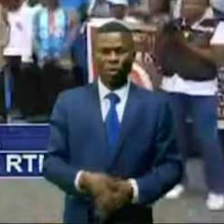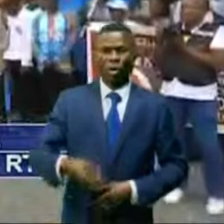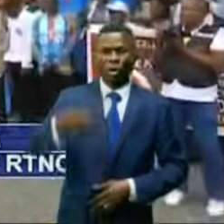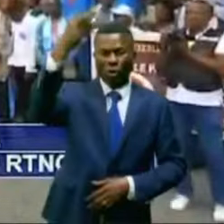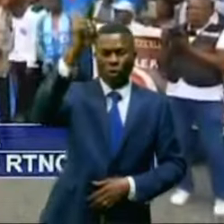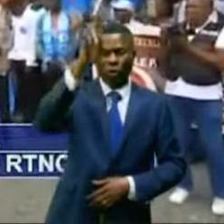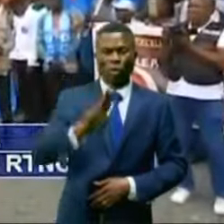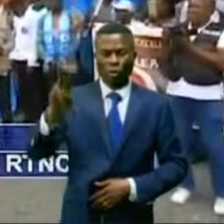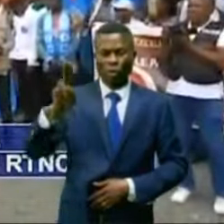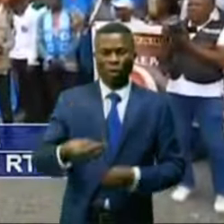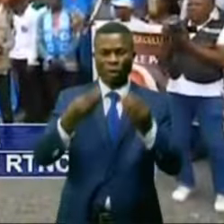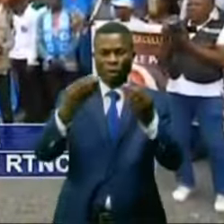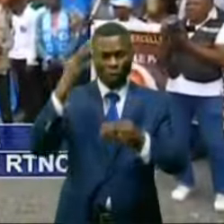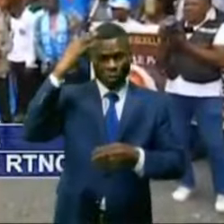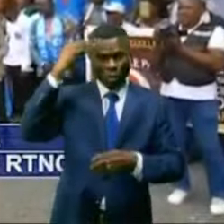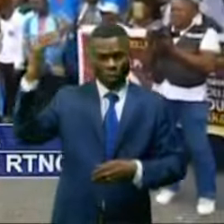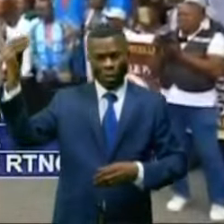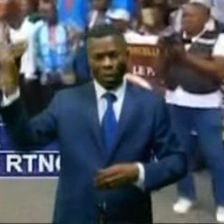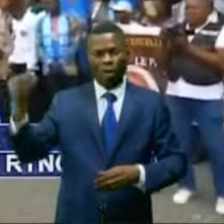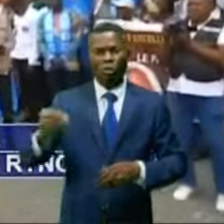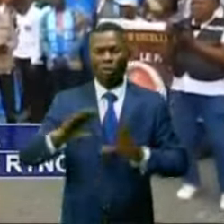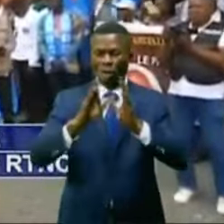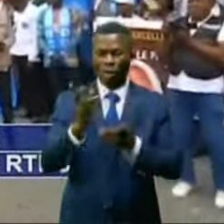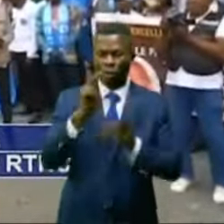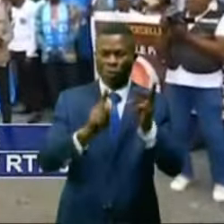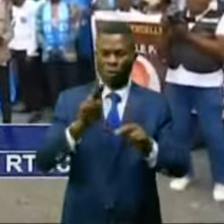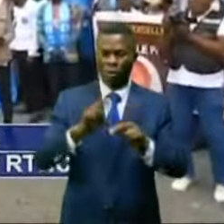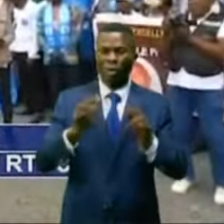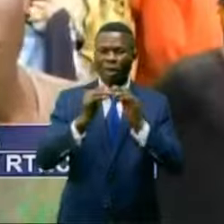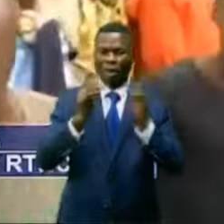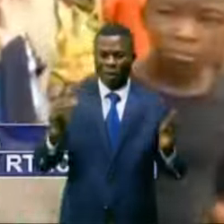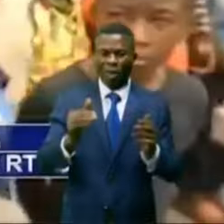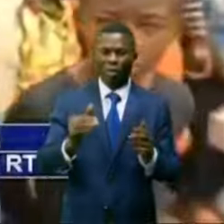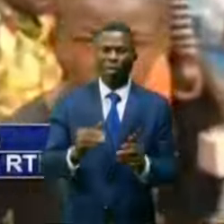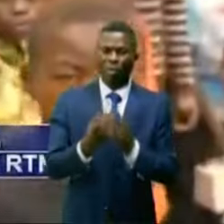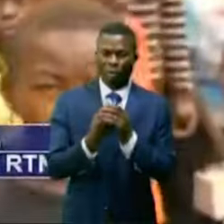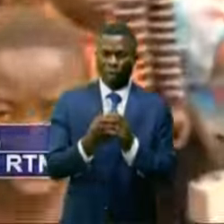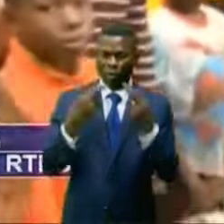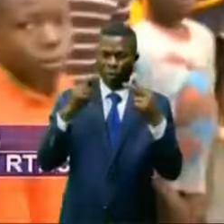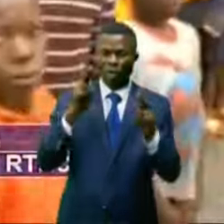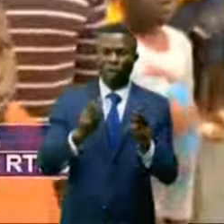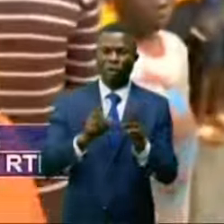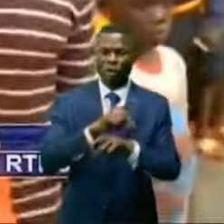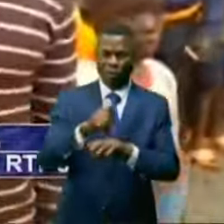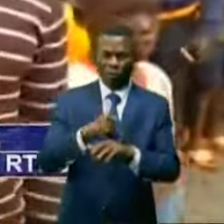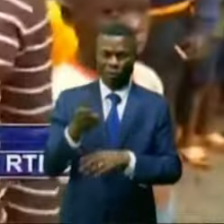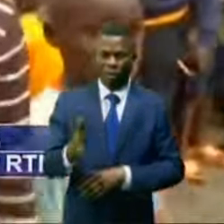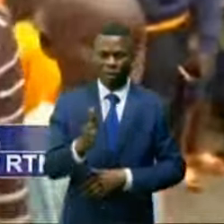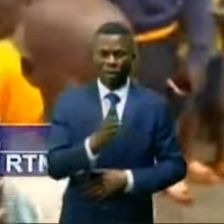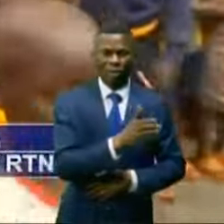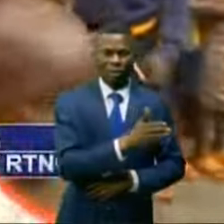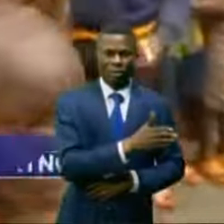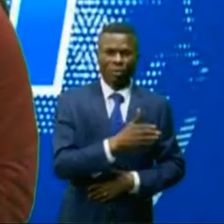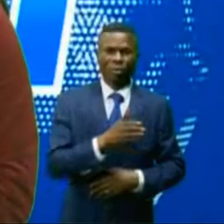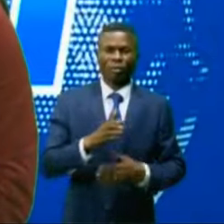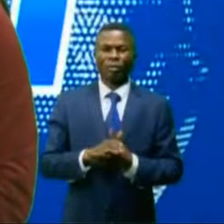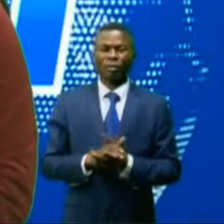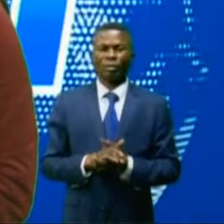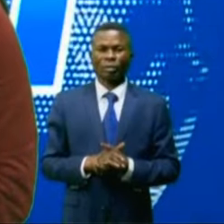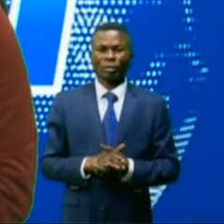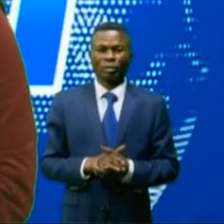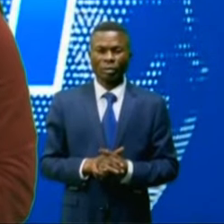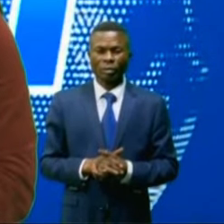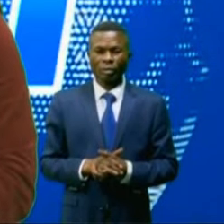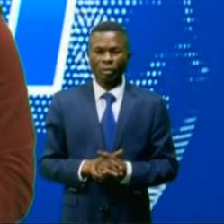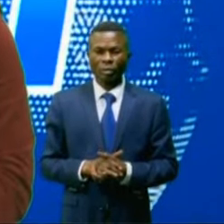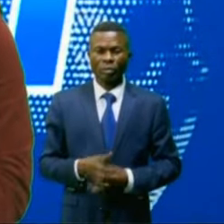message d'espoir émanant du premier citoyen du pays et décline quelques grandes articulations de son séjour.